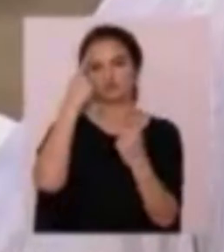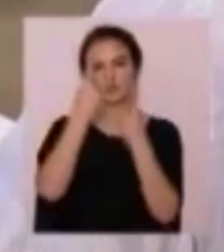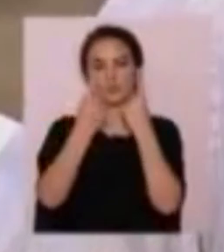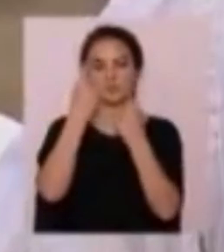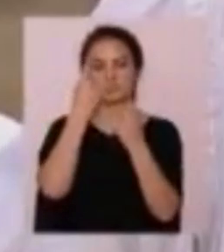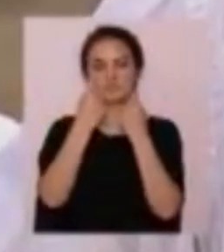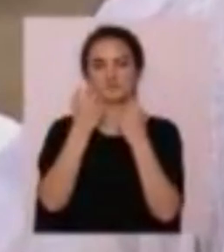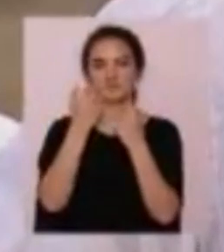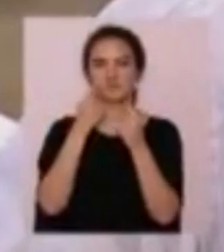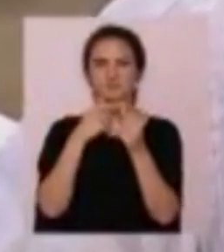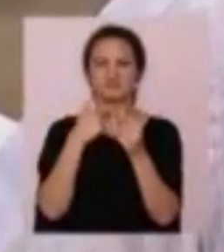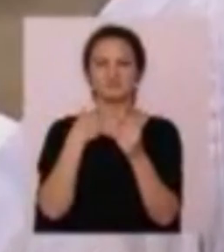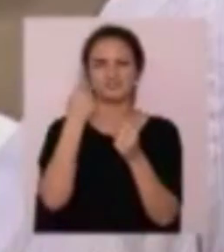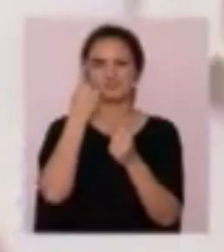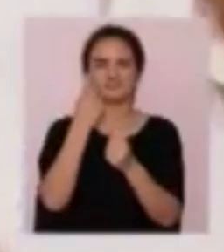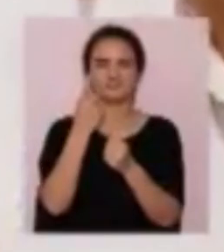შეტყობინებას ვეტყოდი მაგათი დედაც ერთი.